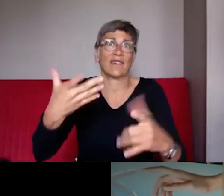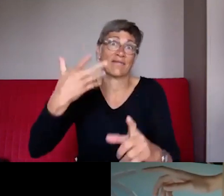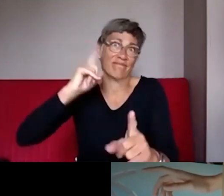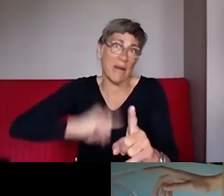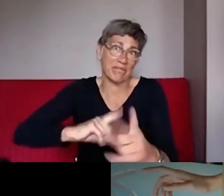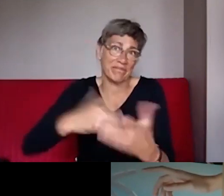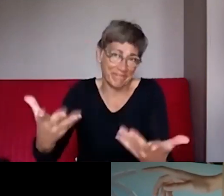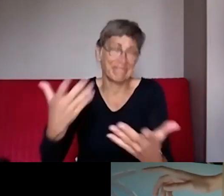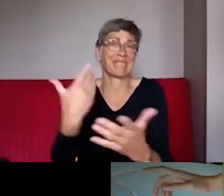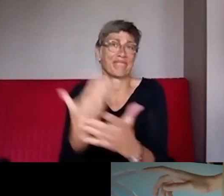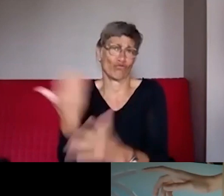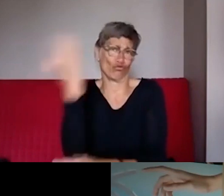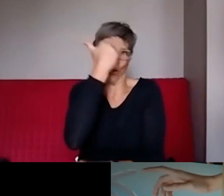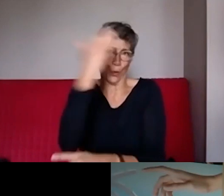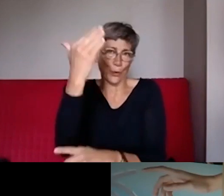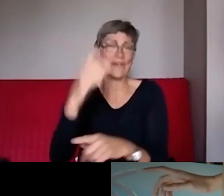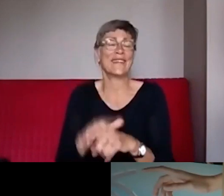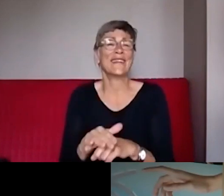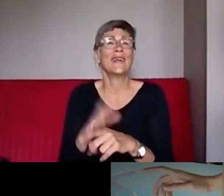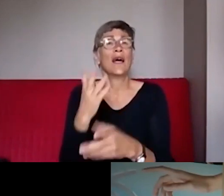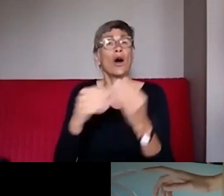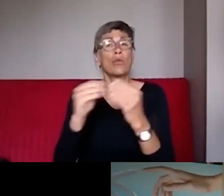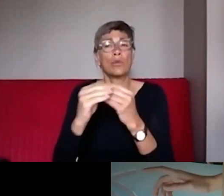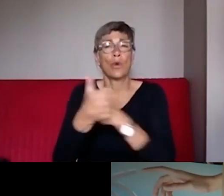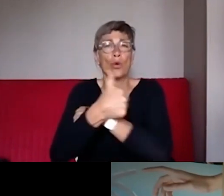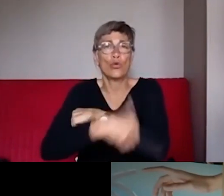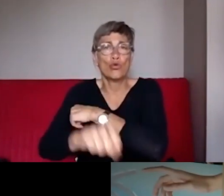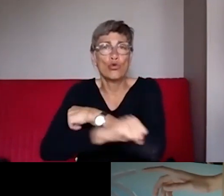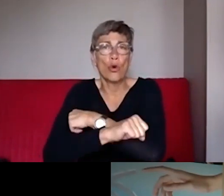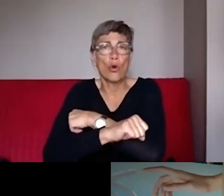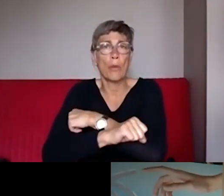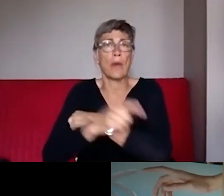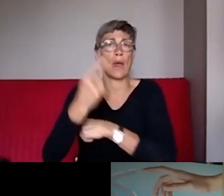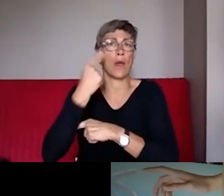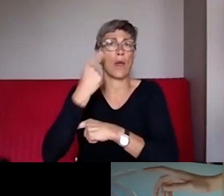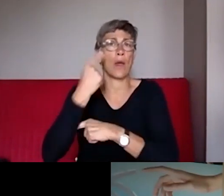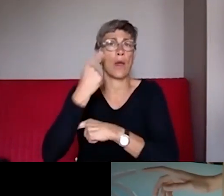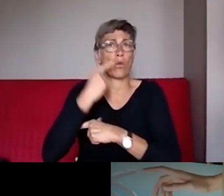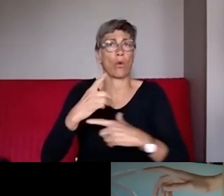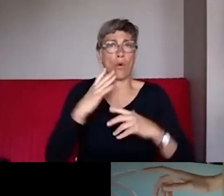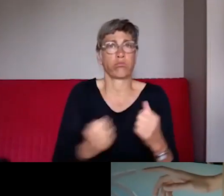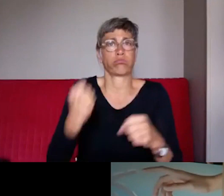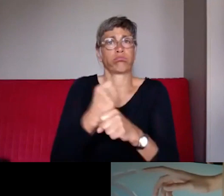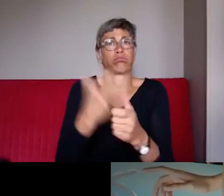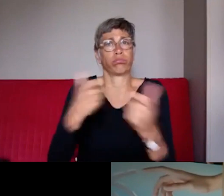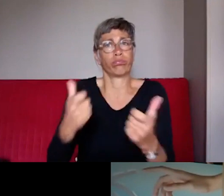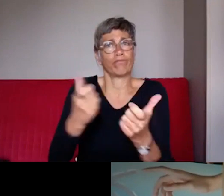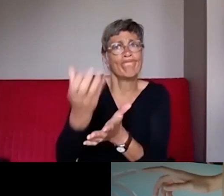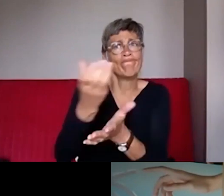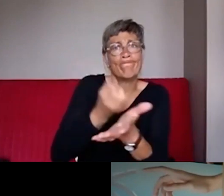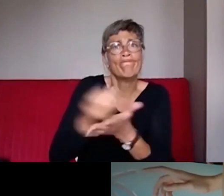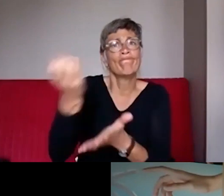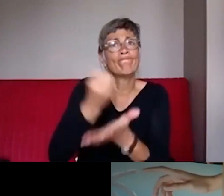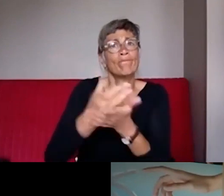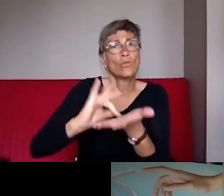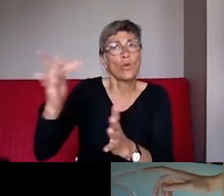également une semaine pour entreprendre destinée à sensibiliser et à faire connaître l'entrepreneuriat auprès